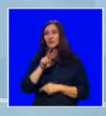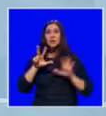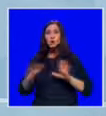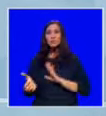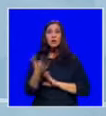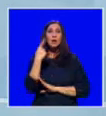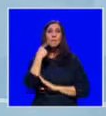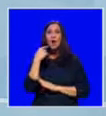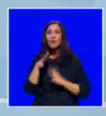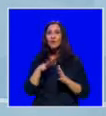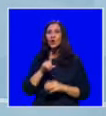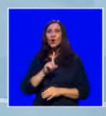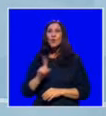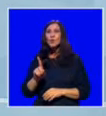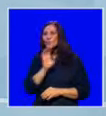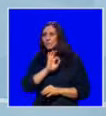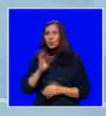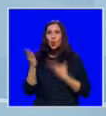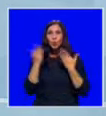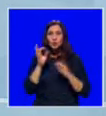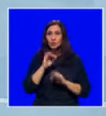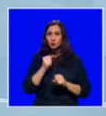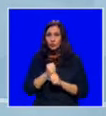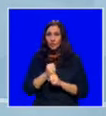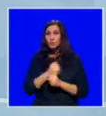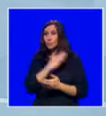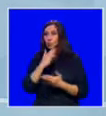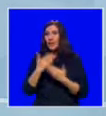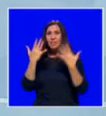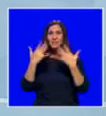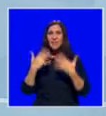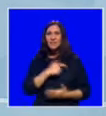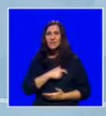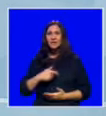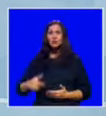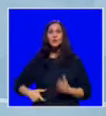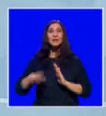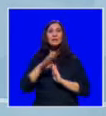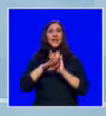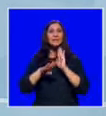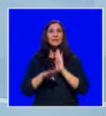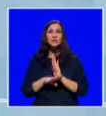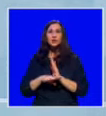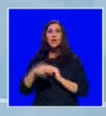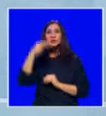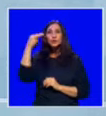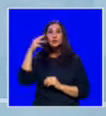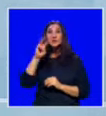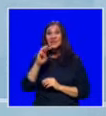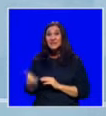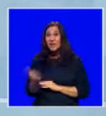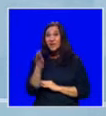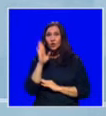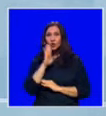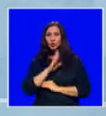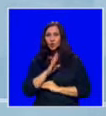които нито учат, нито работят. По последните данни на Националния статистически институт, 30 40 хиляди души се водят в